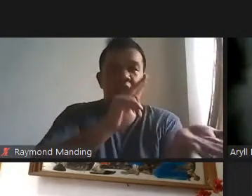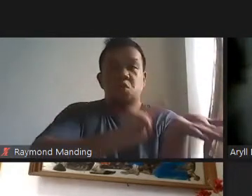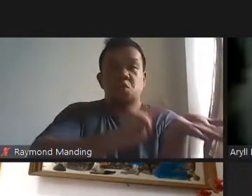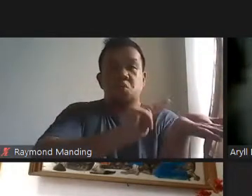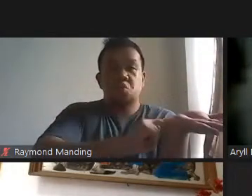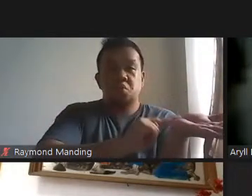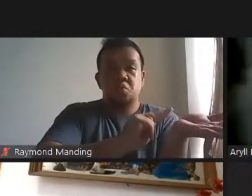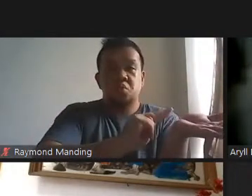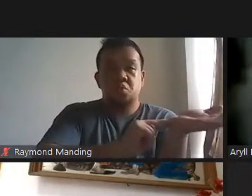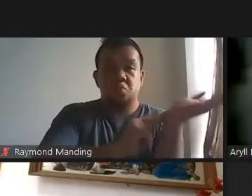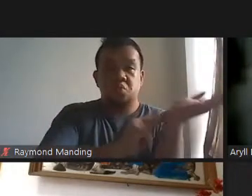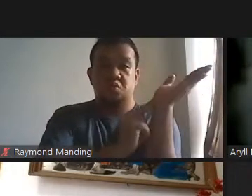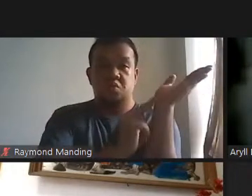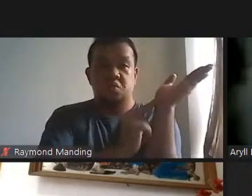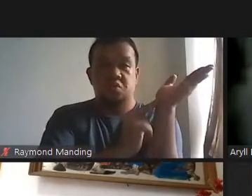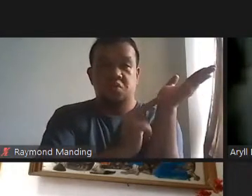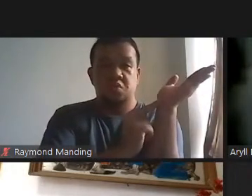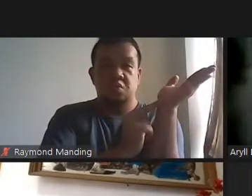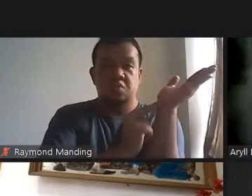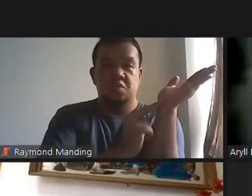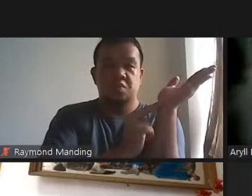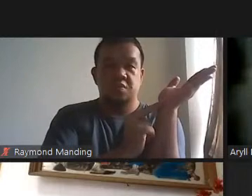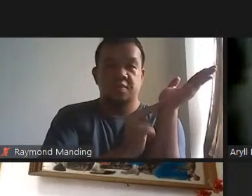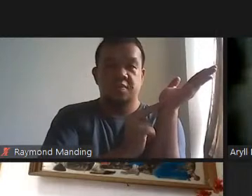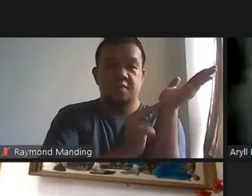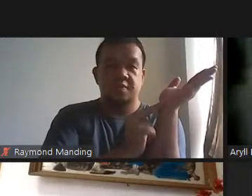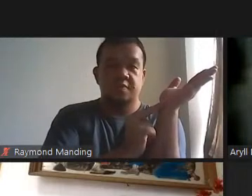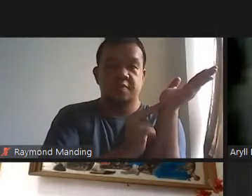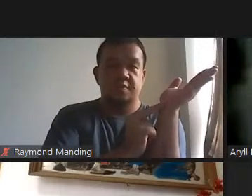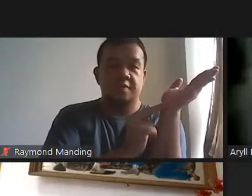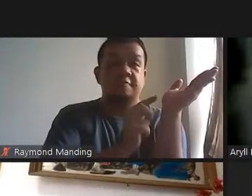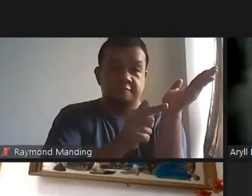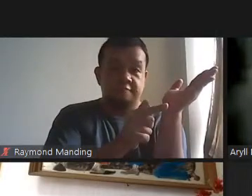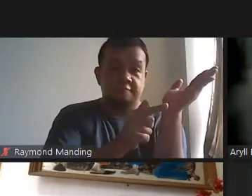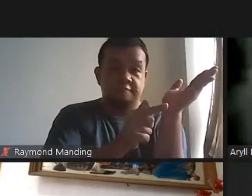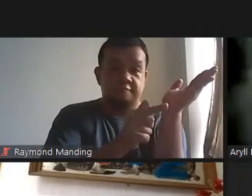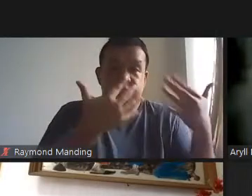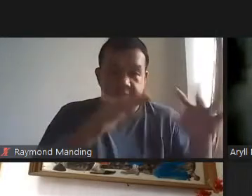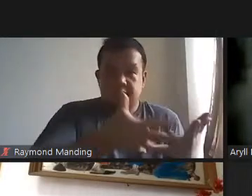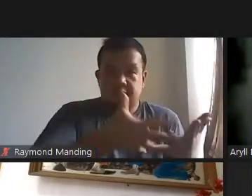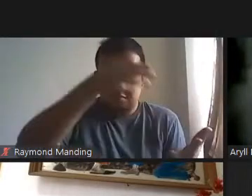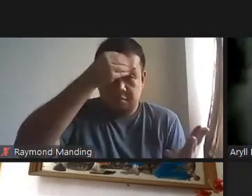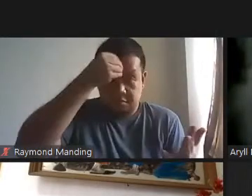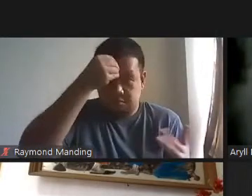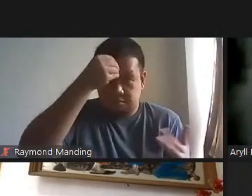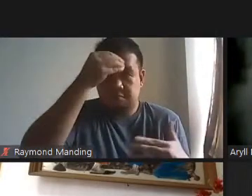Tapos inalam niya yung process, kung paano yung nag-training siya under doon sa nurse.